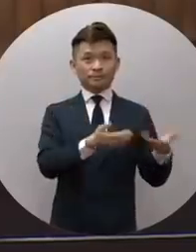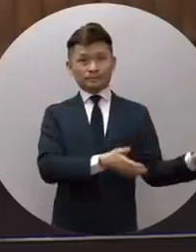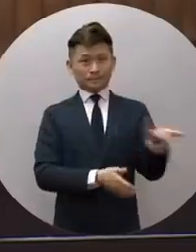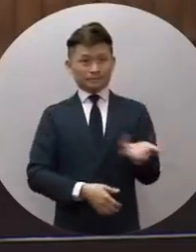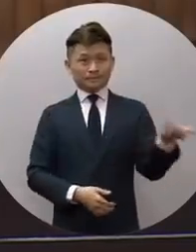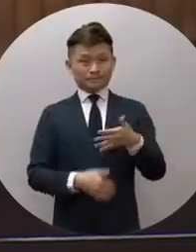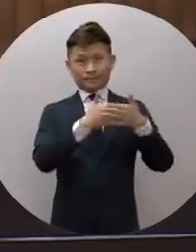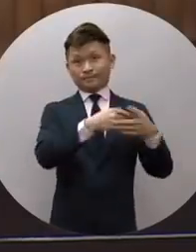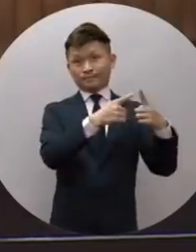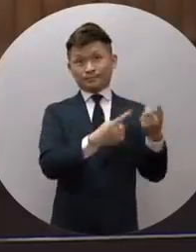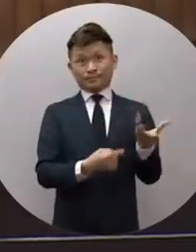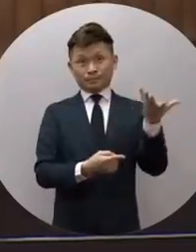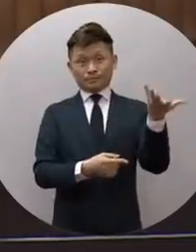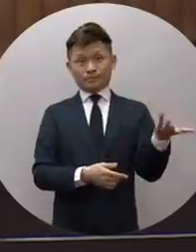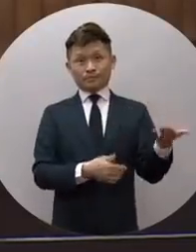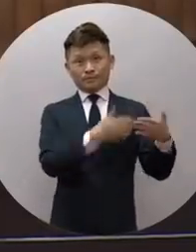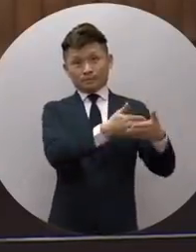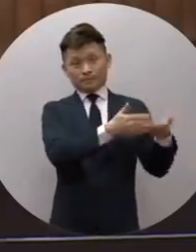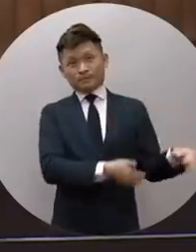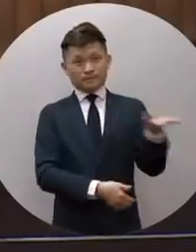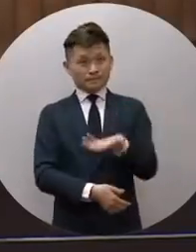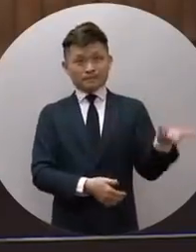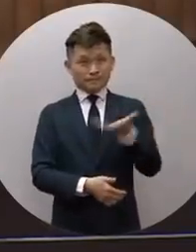主，移民台湾。